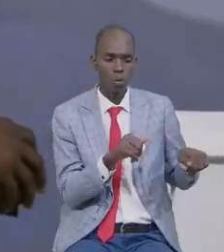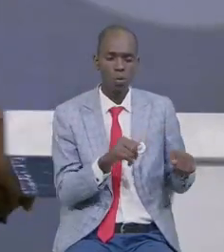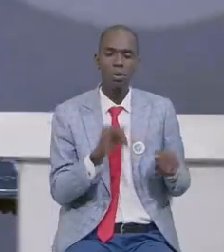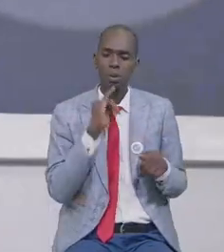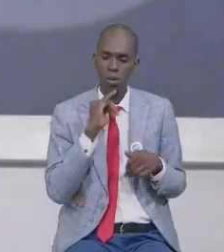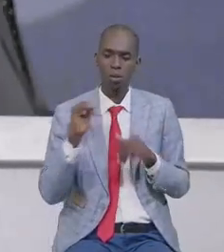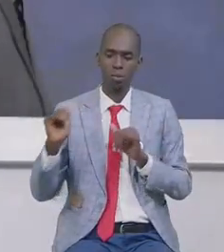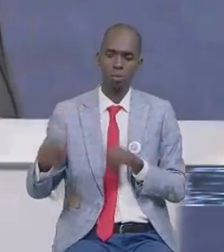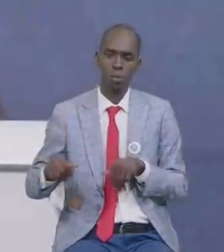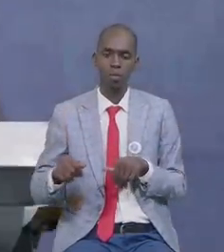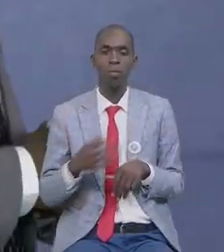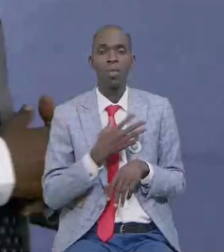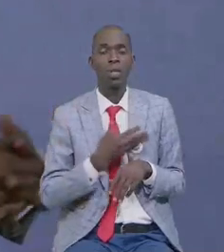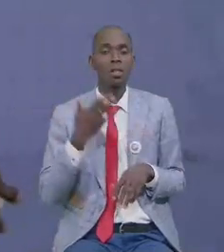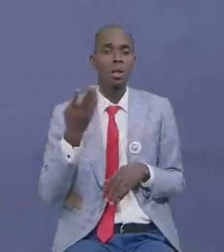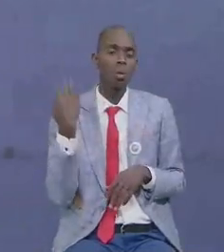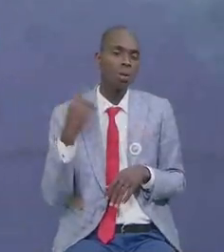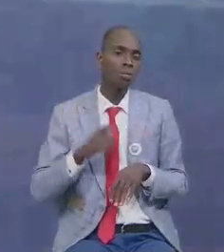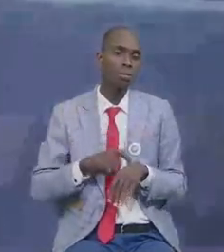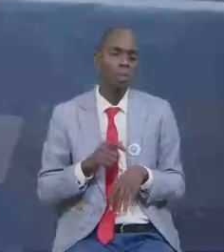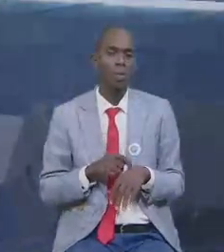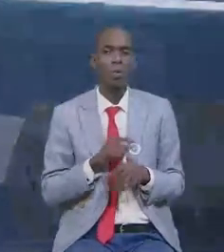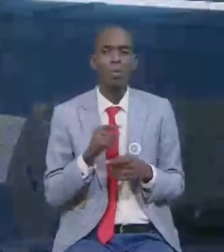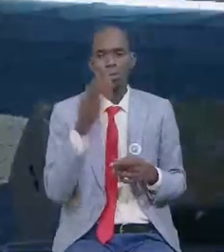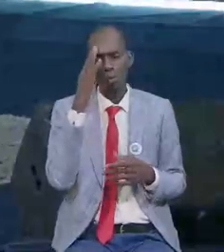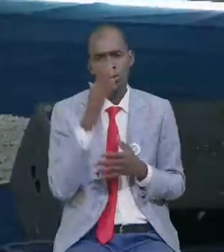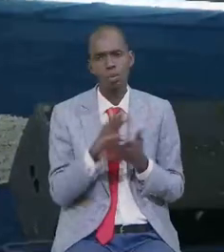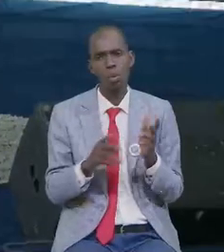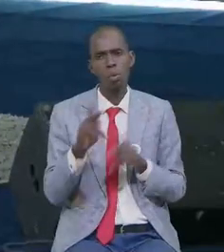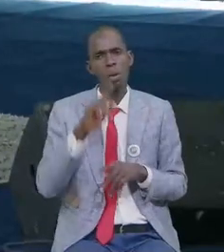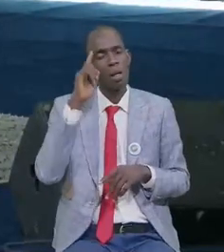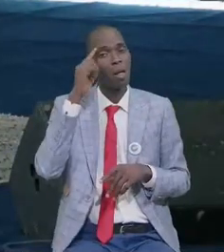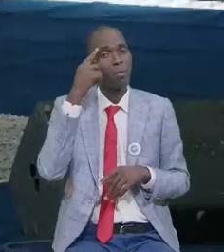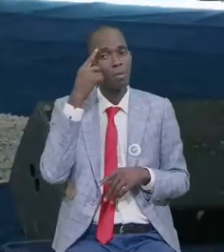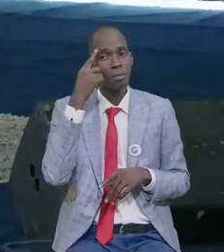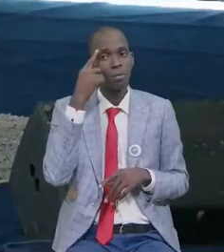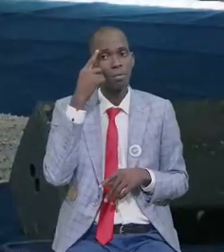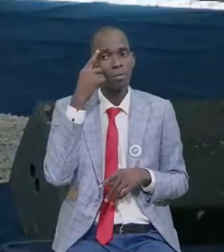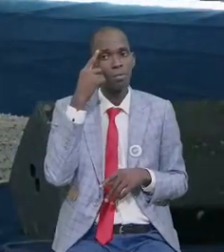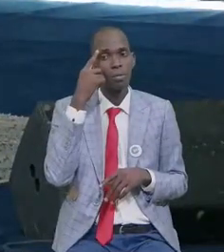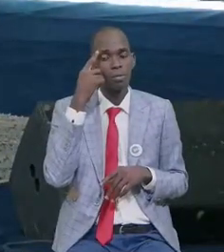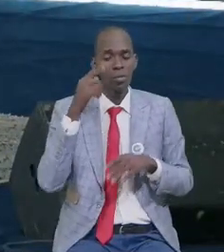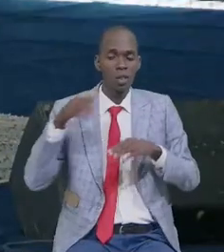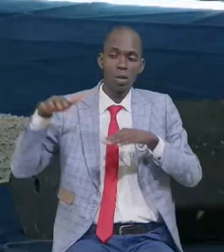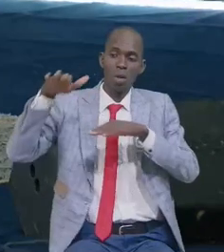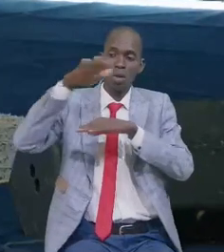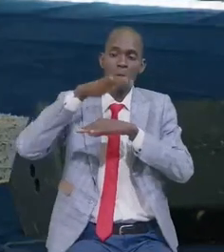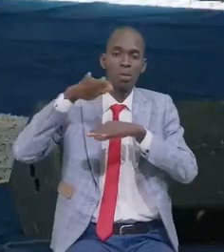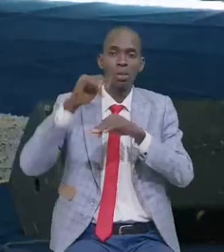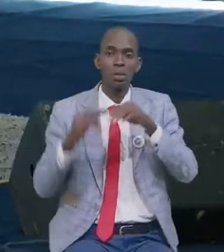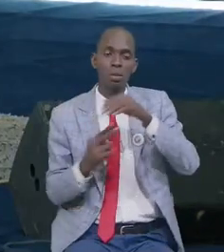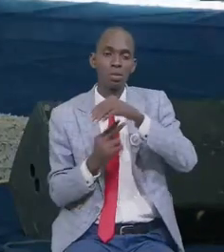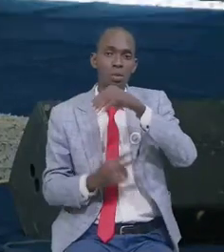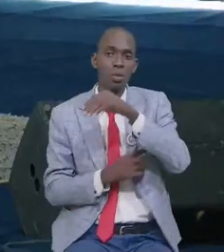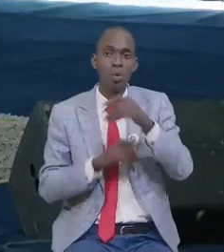Ensuite, des moments sont venus. Certaines personnes ont pensé, sur le pont là-bas, quand il